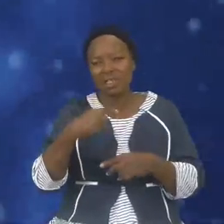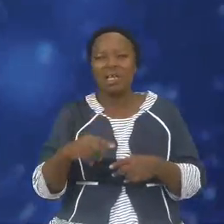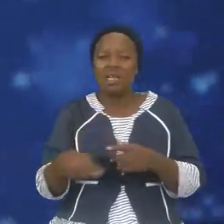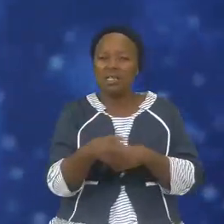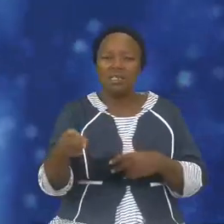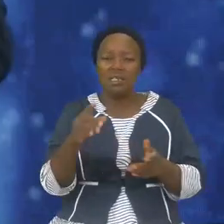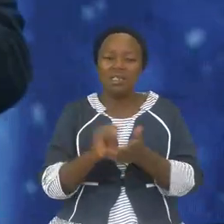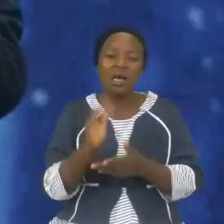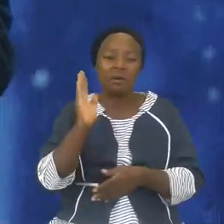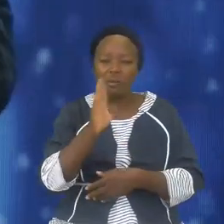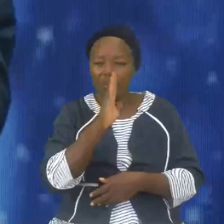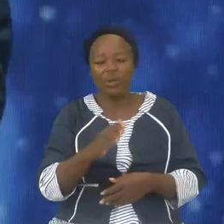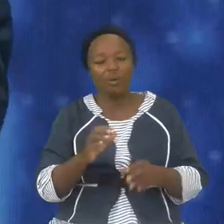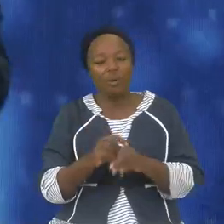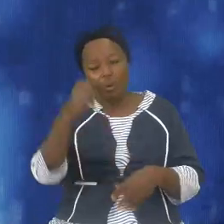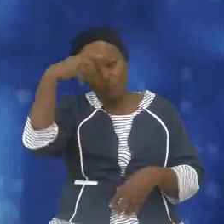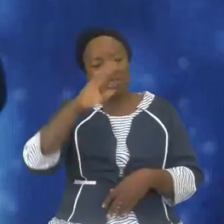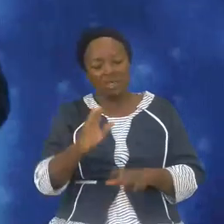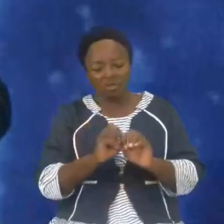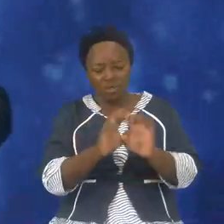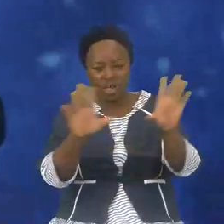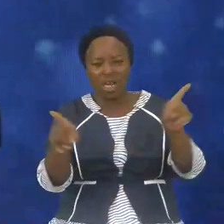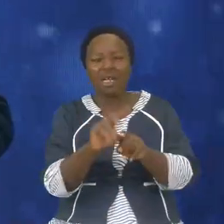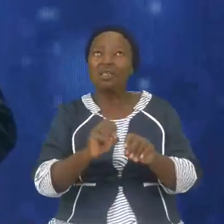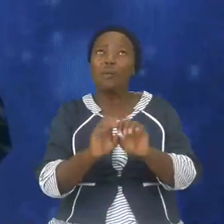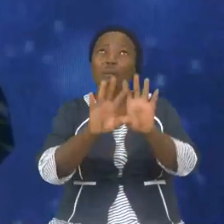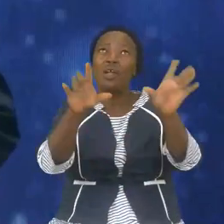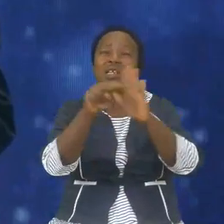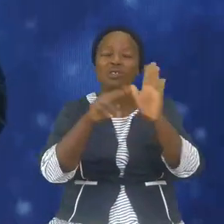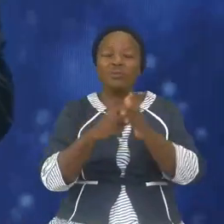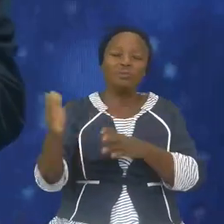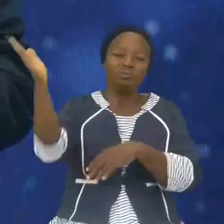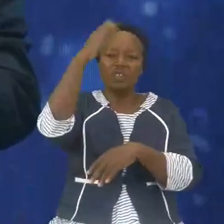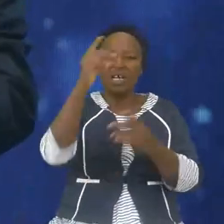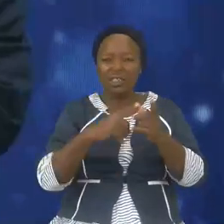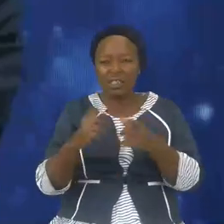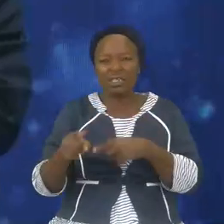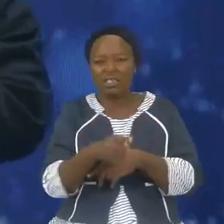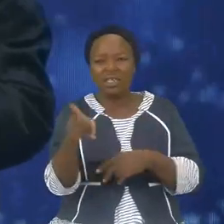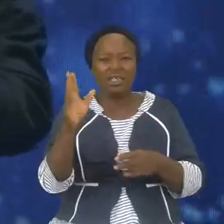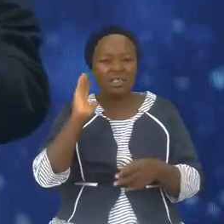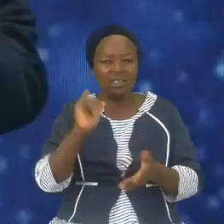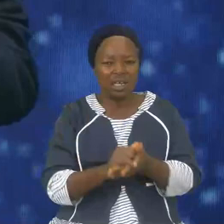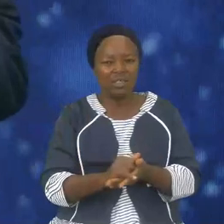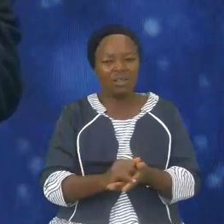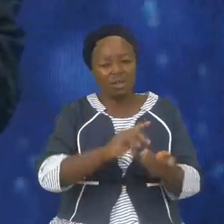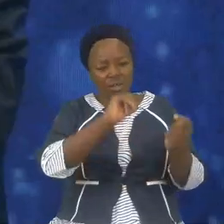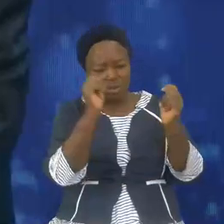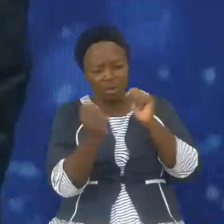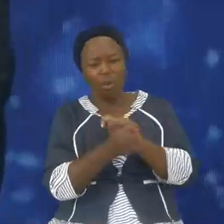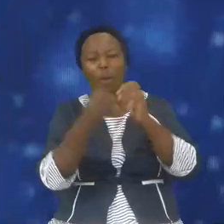dit que ceux qui auront été intelligents brilleront comme la splendeur du ciel, et ceux